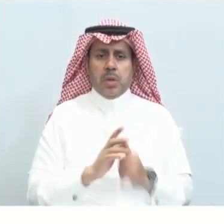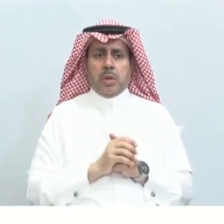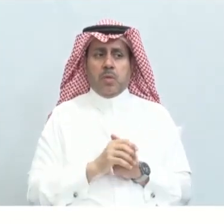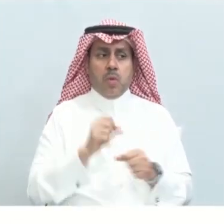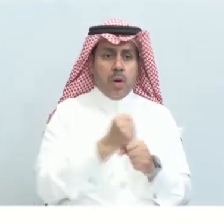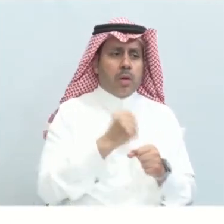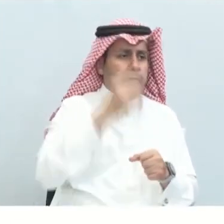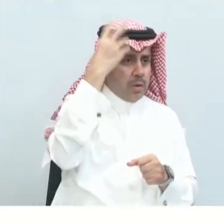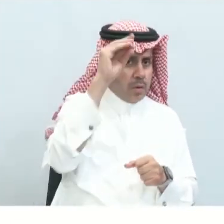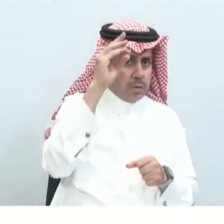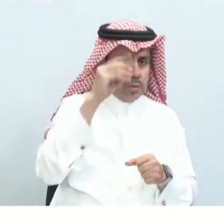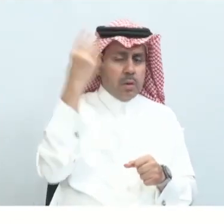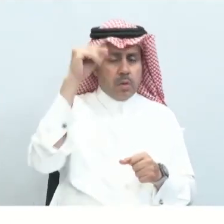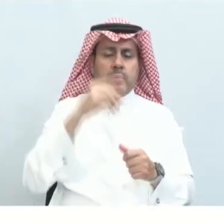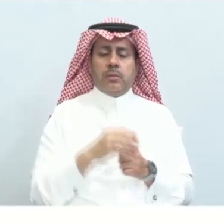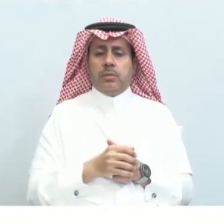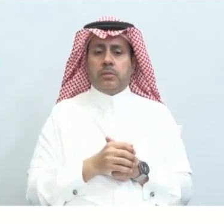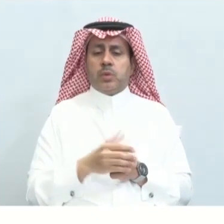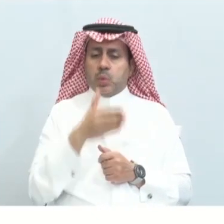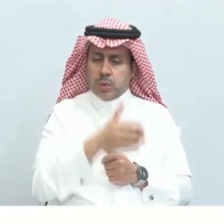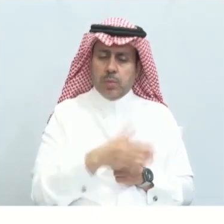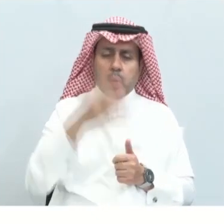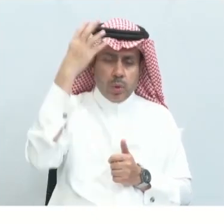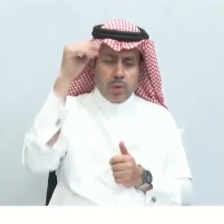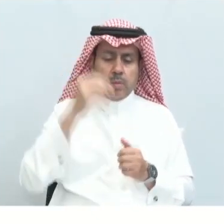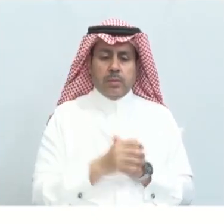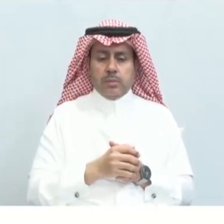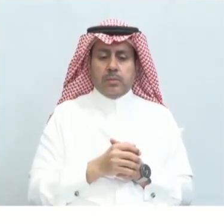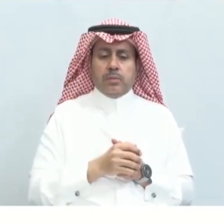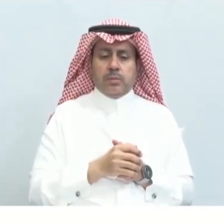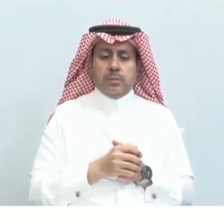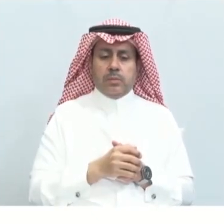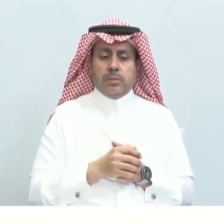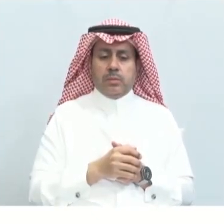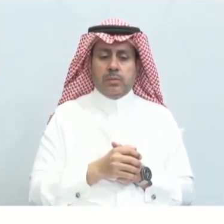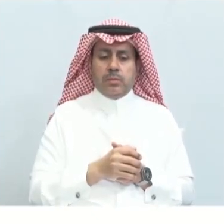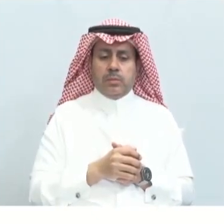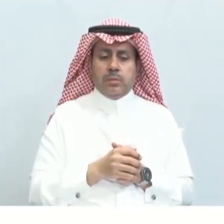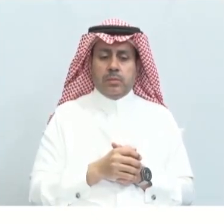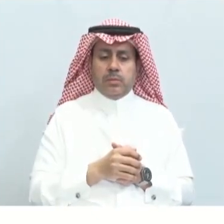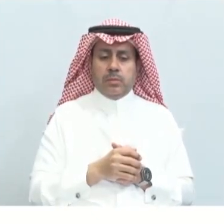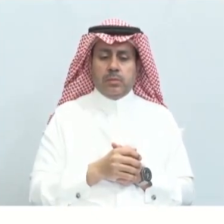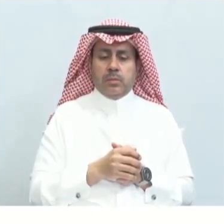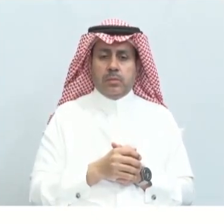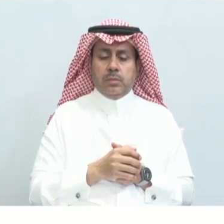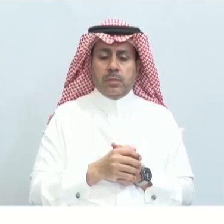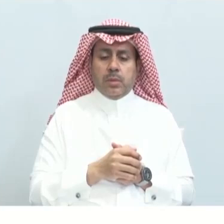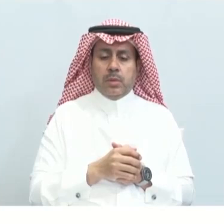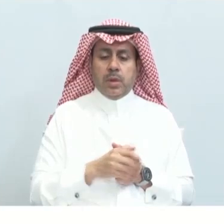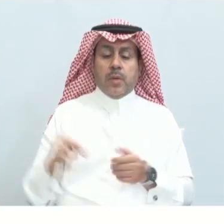احسنتم بارك الله فيكم وسلموا عليه واعتذر منه اسلم عليه واعتذر منه